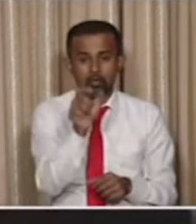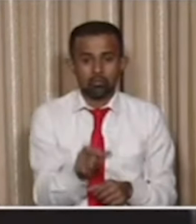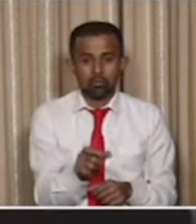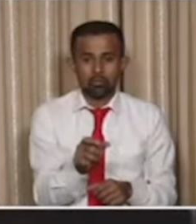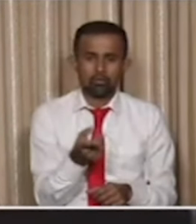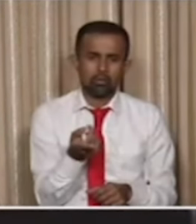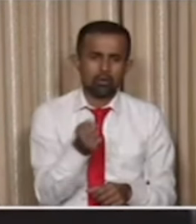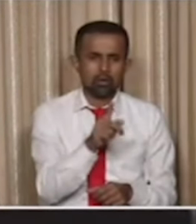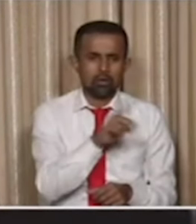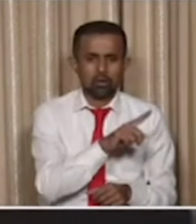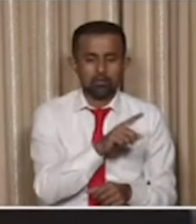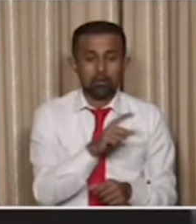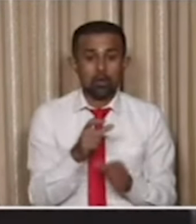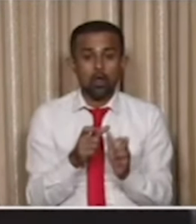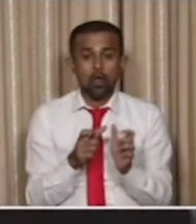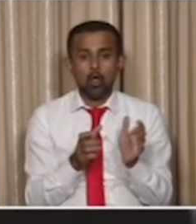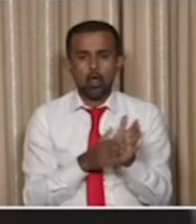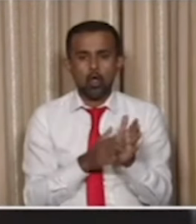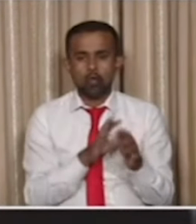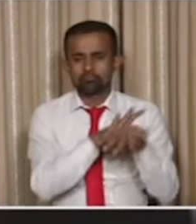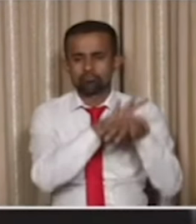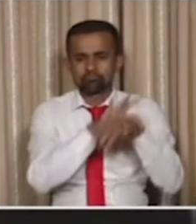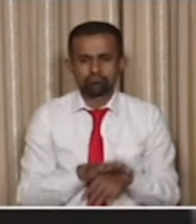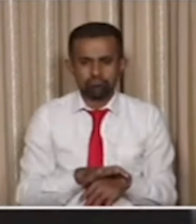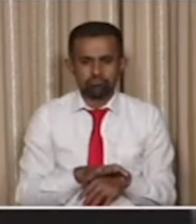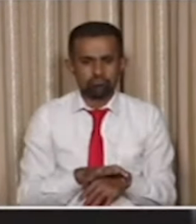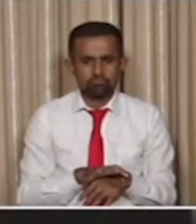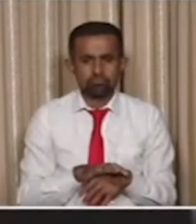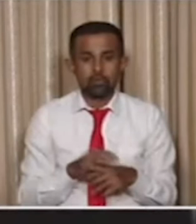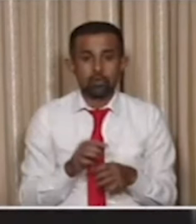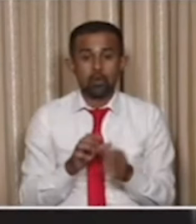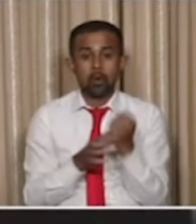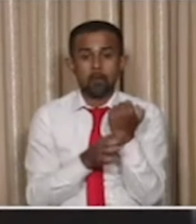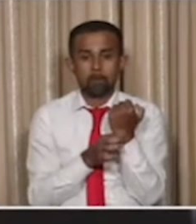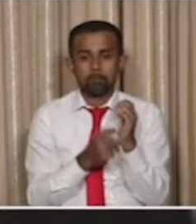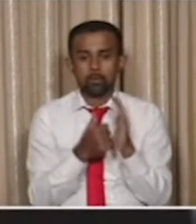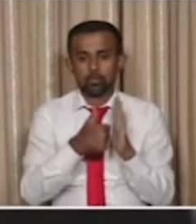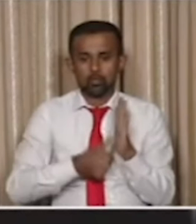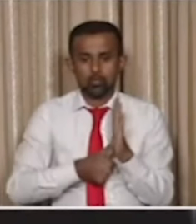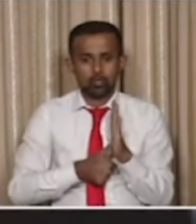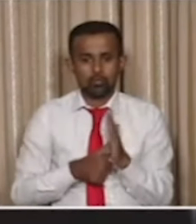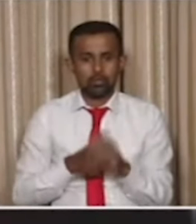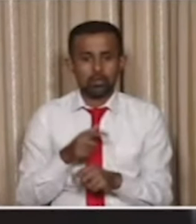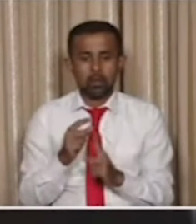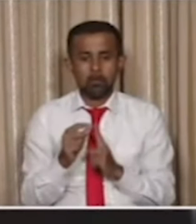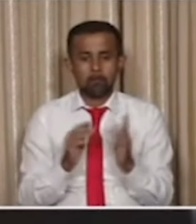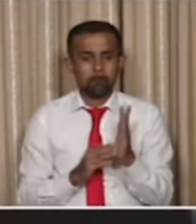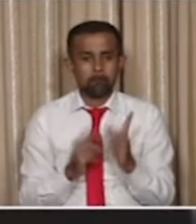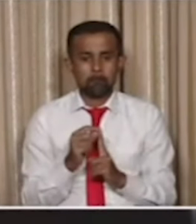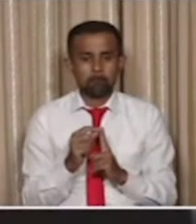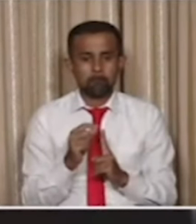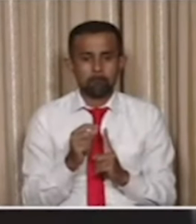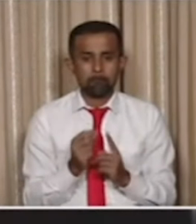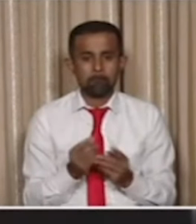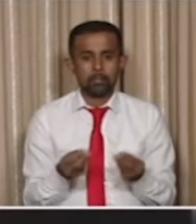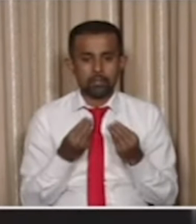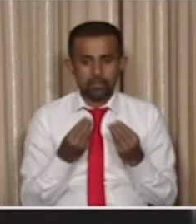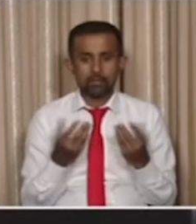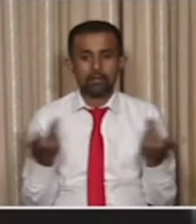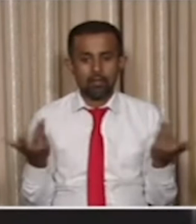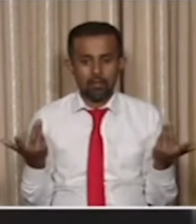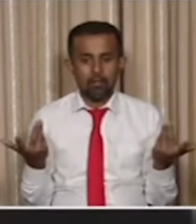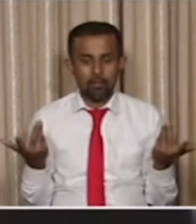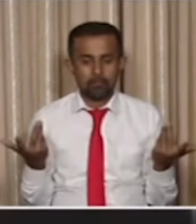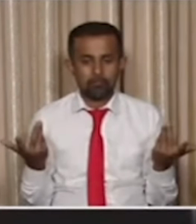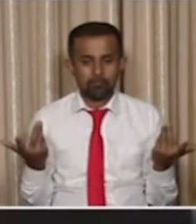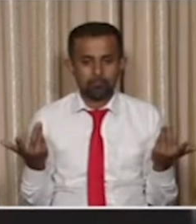වෙනත් අය මේ වරප්‍රසාද කමිටු වලට ගේන්න වරප්‍රසාද පනතෙන් අවස්ථාවක් මන්ත්‍රීවරුන්ට පාර්ලිමේන්තුවට ලබා දීලා නැයි කියන